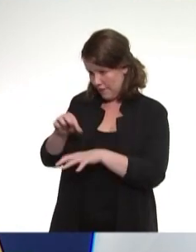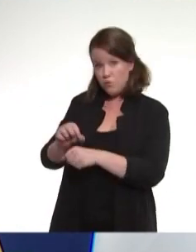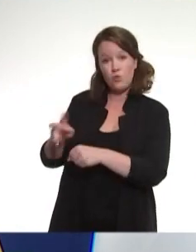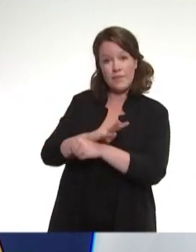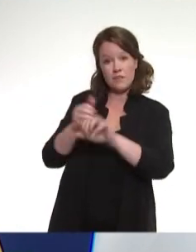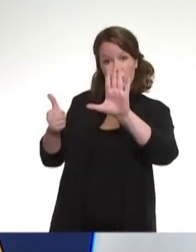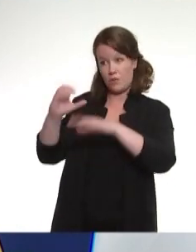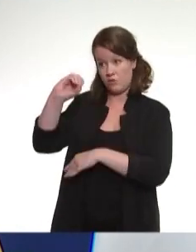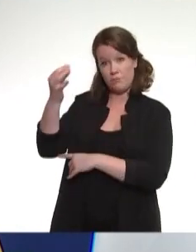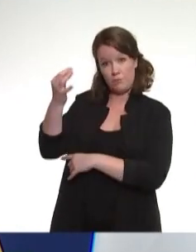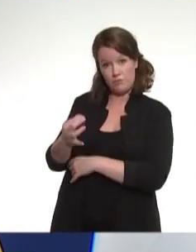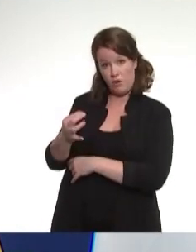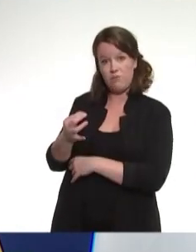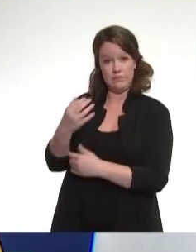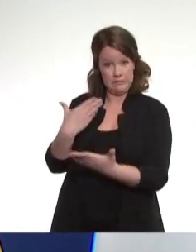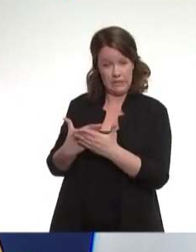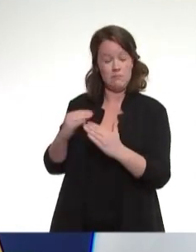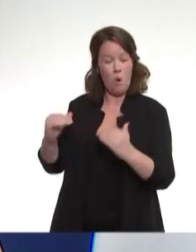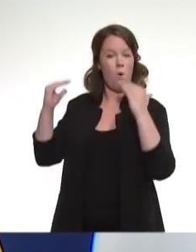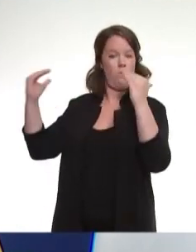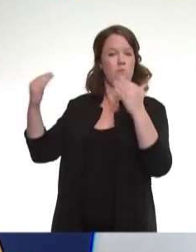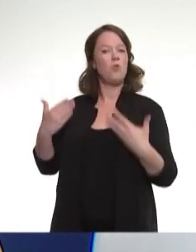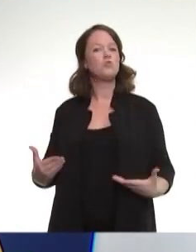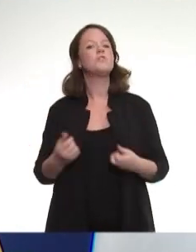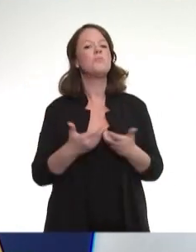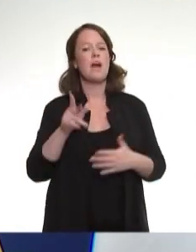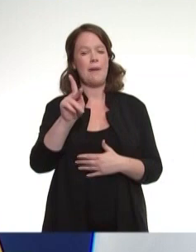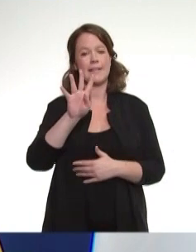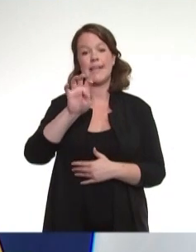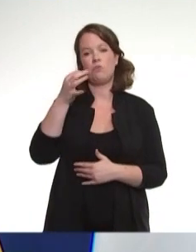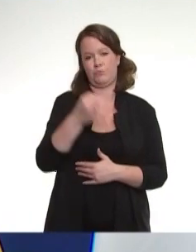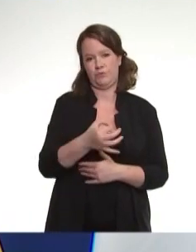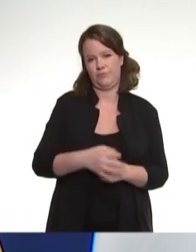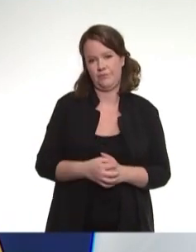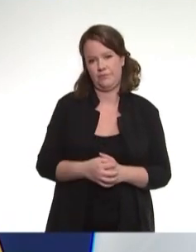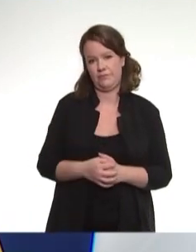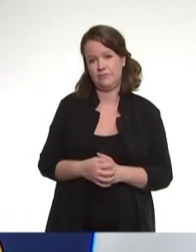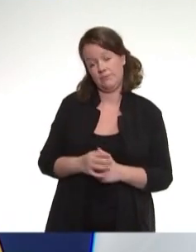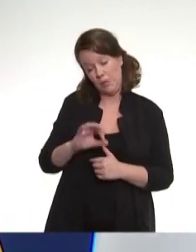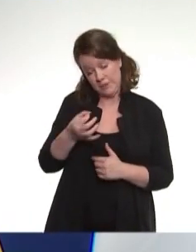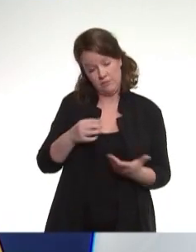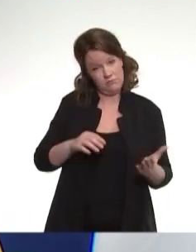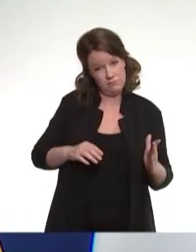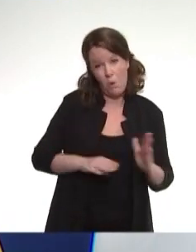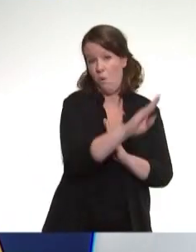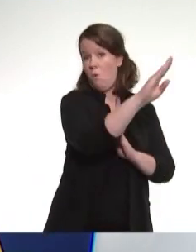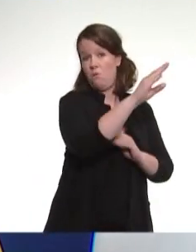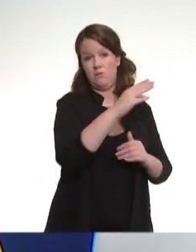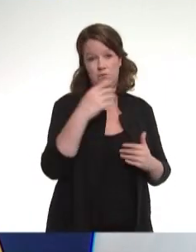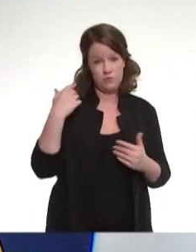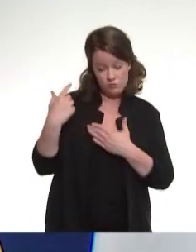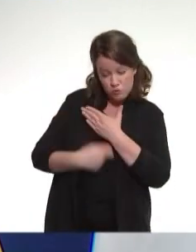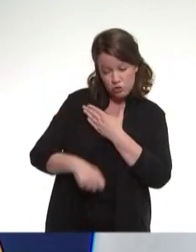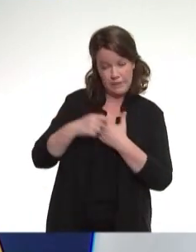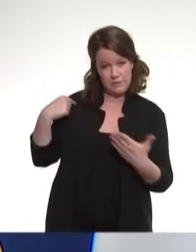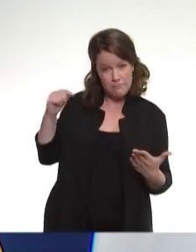en ile de france et un peu moins de 40% mais effectivement le directeur général de la rs a raison de dire que ça va vite mais nous avons alerté semaine après semaine pour dire que